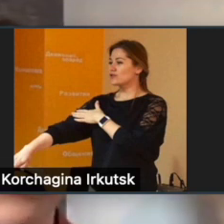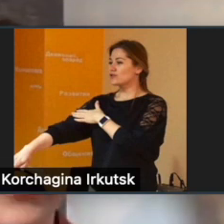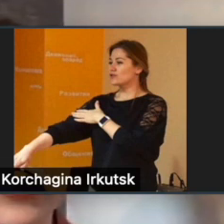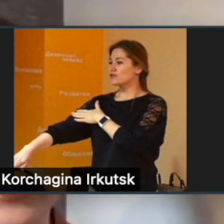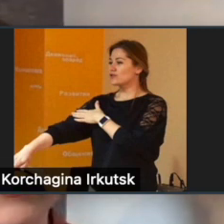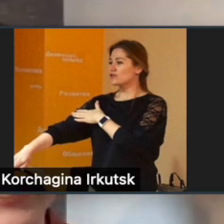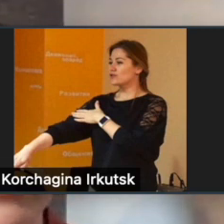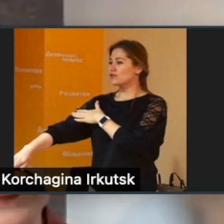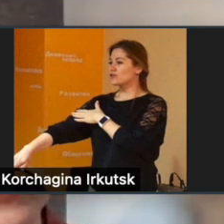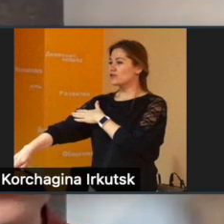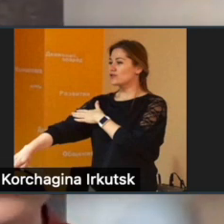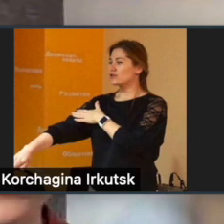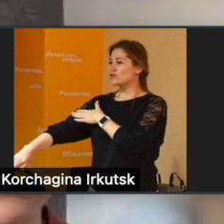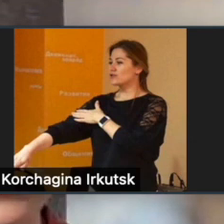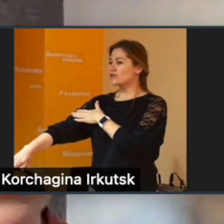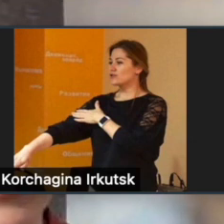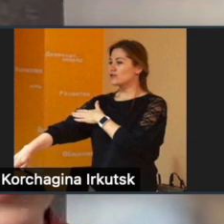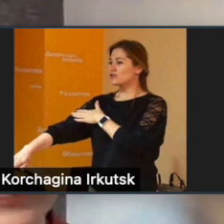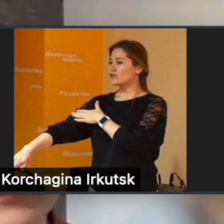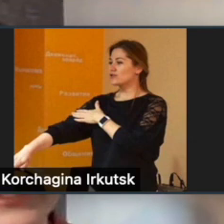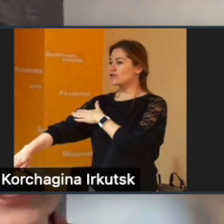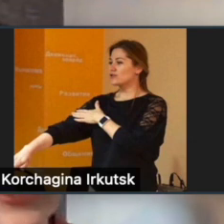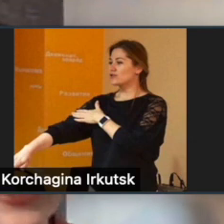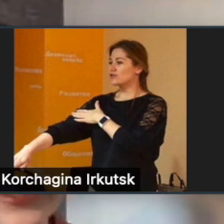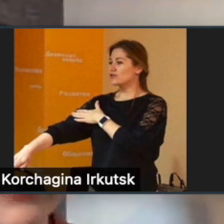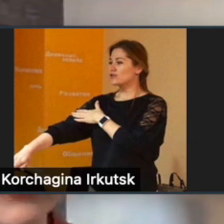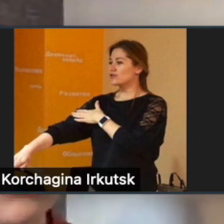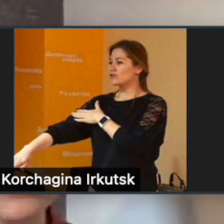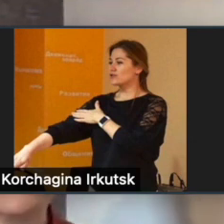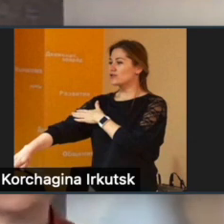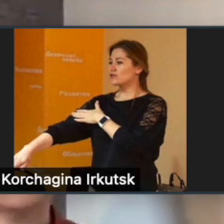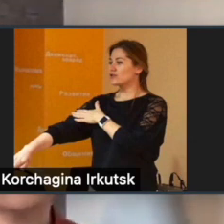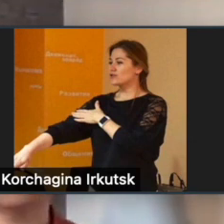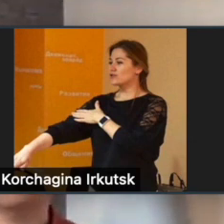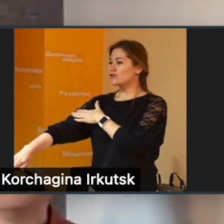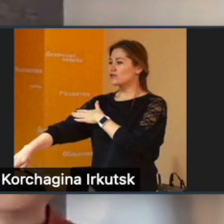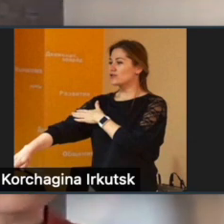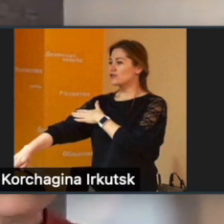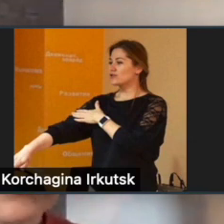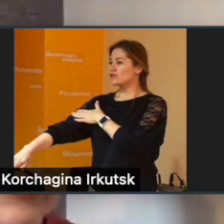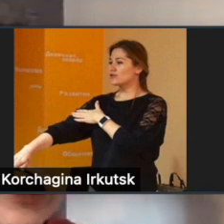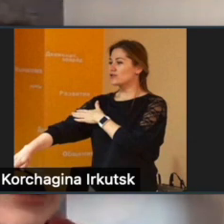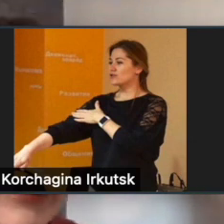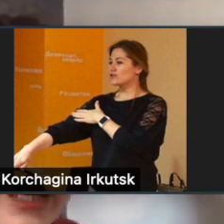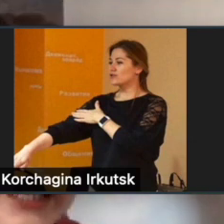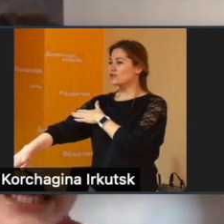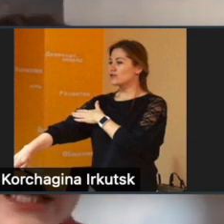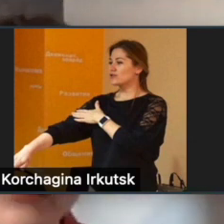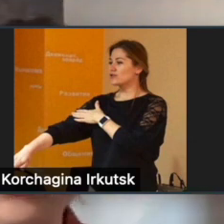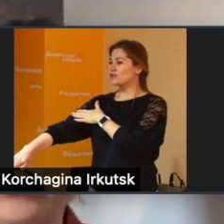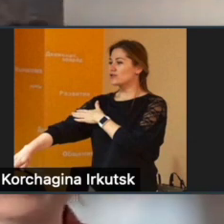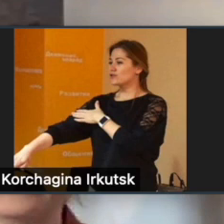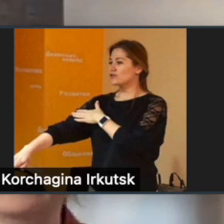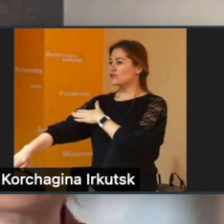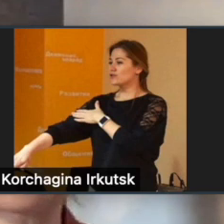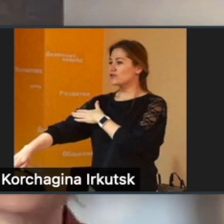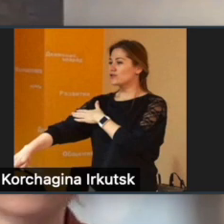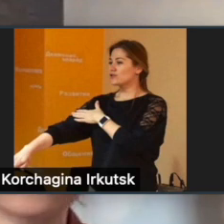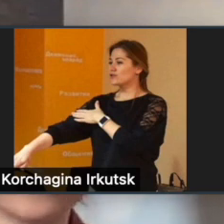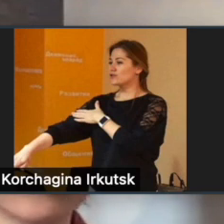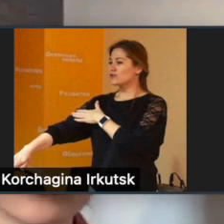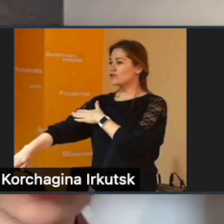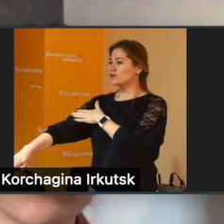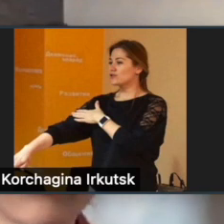ли являюсь человеком». Ушли работать по программе «Генетическое прошлое». Работали во втором поколении, работали